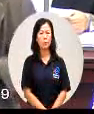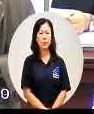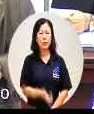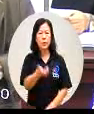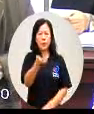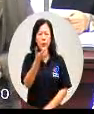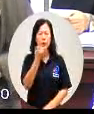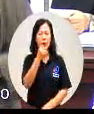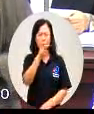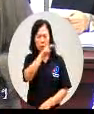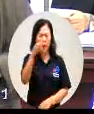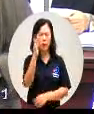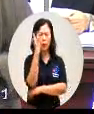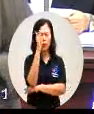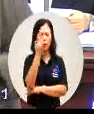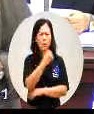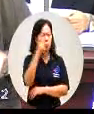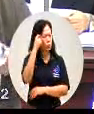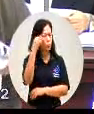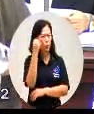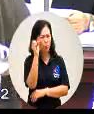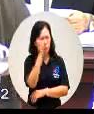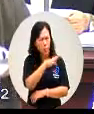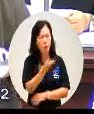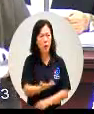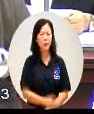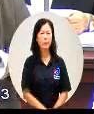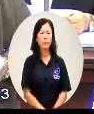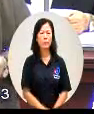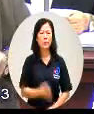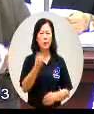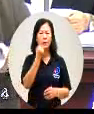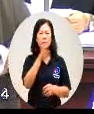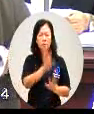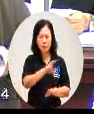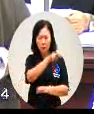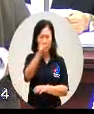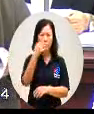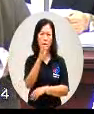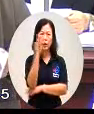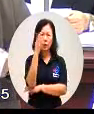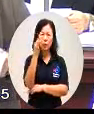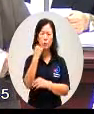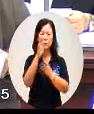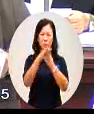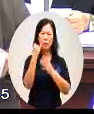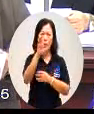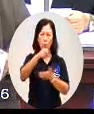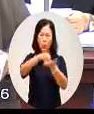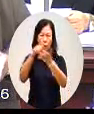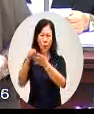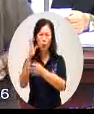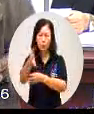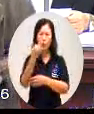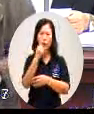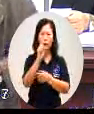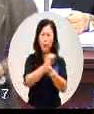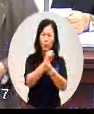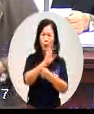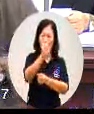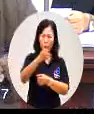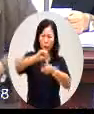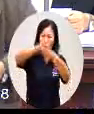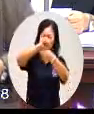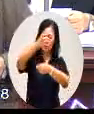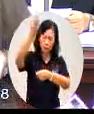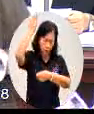感觉迄个树啊，拢真无好势。我们现在我看到已经在种栽种我们乔木啊，加强